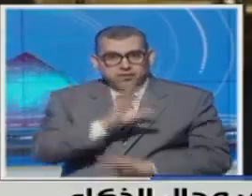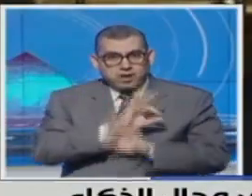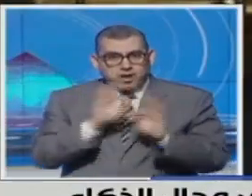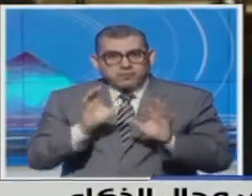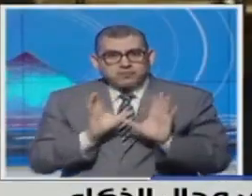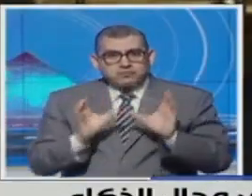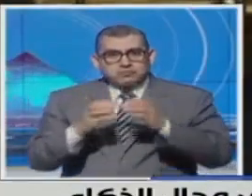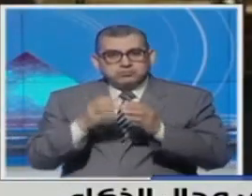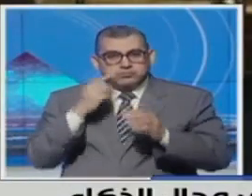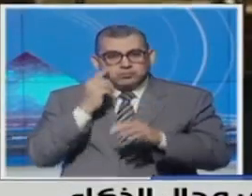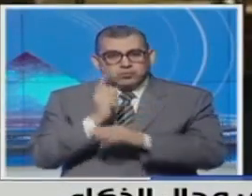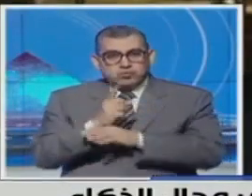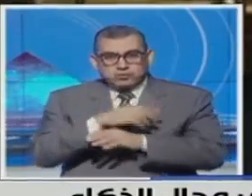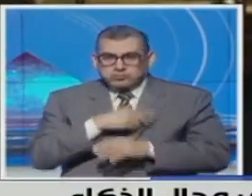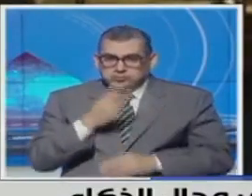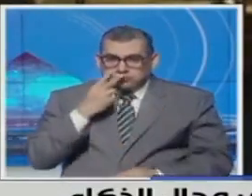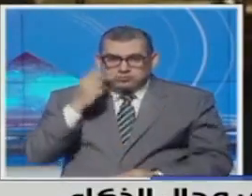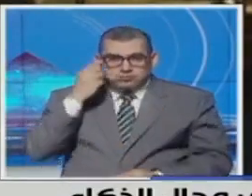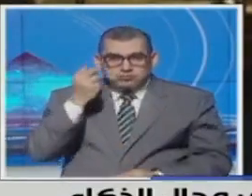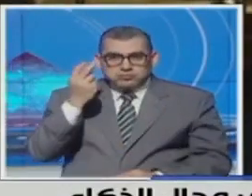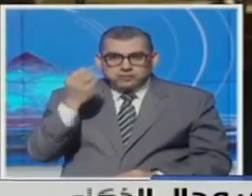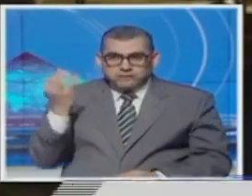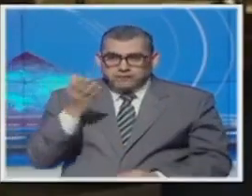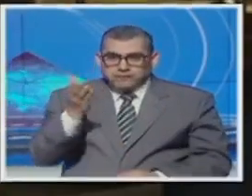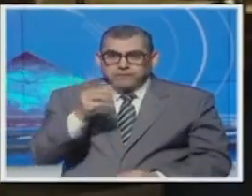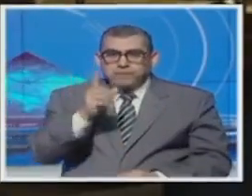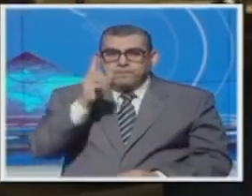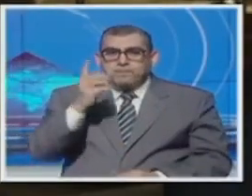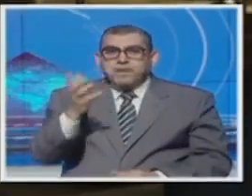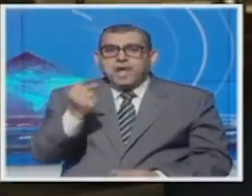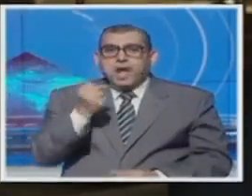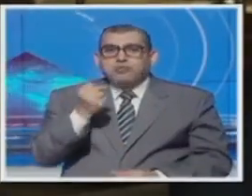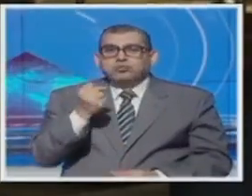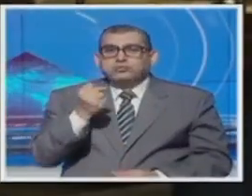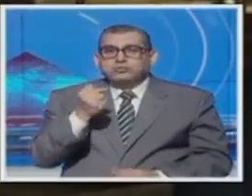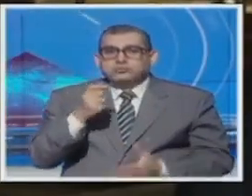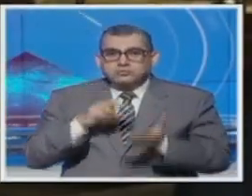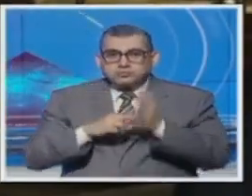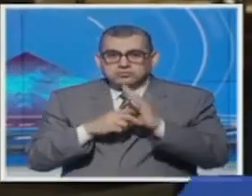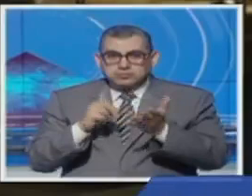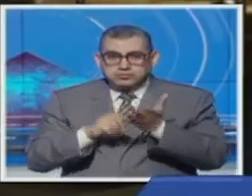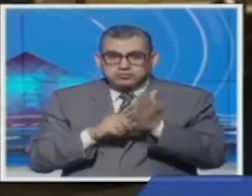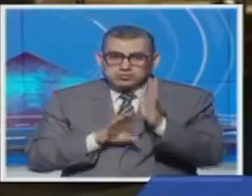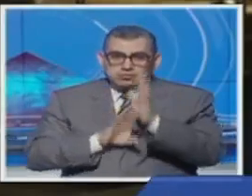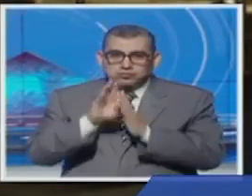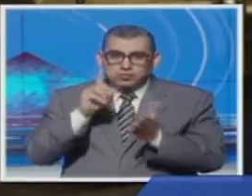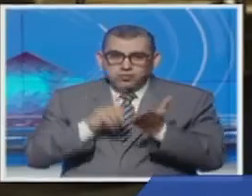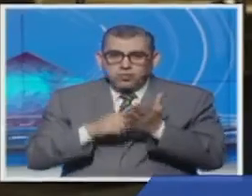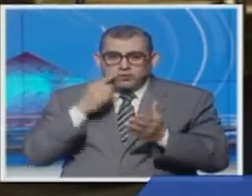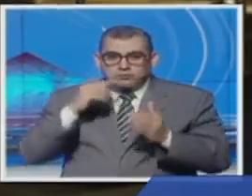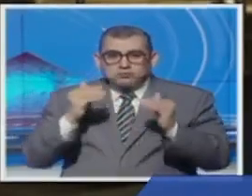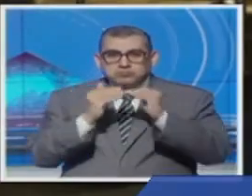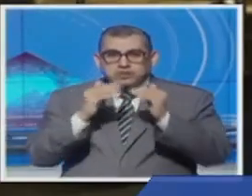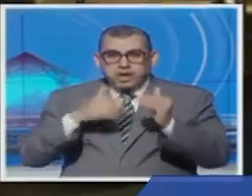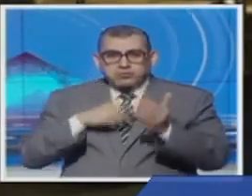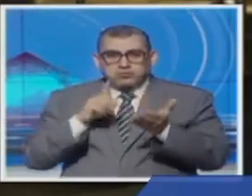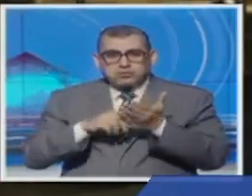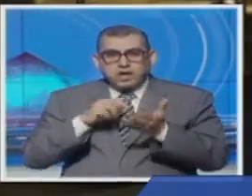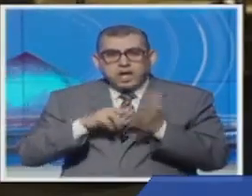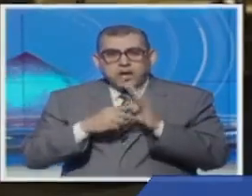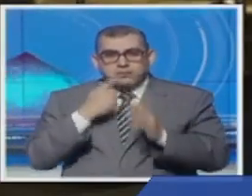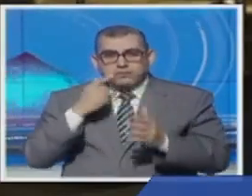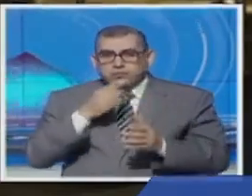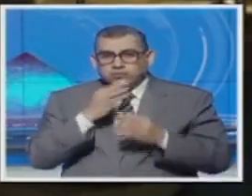توجيه اساتذته بيبقى دايما مبدع، لكن كيف يمكن لهذه الافكار ان تلمس الواقع وتكون تطبيقات